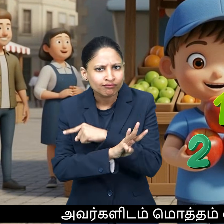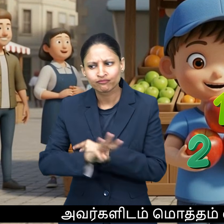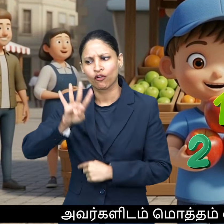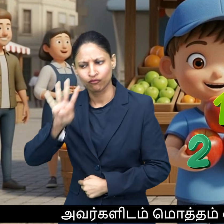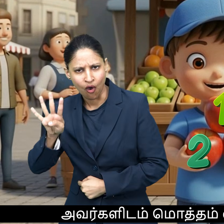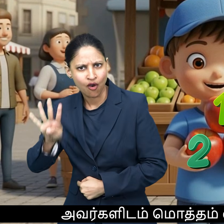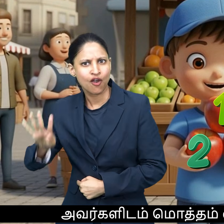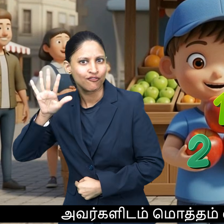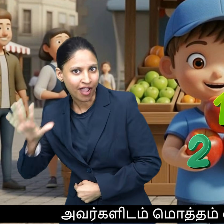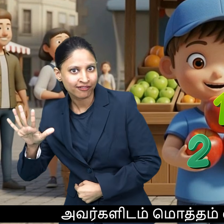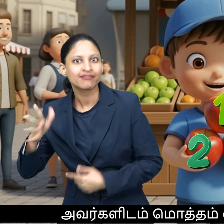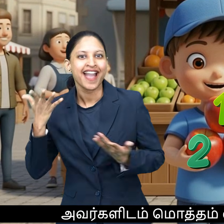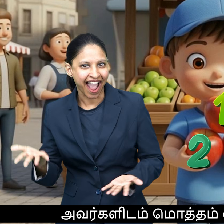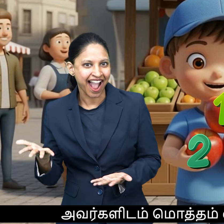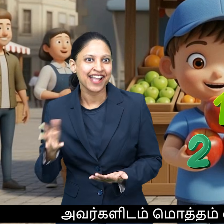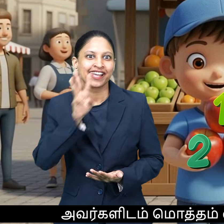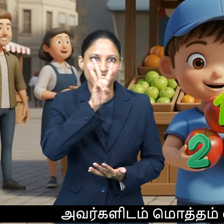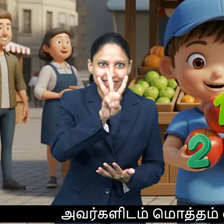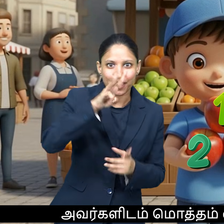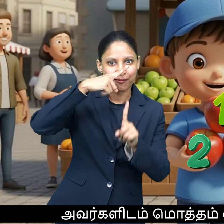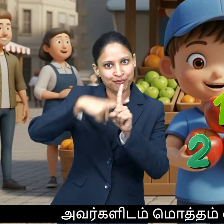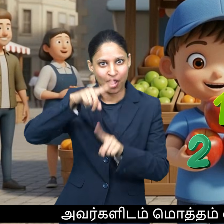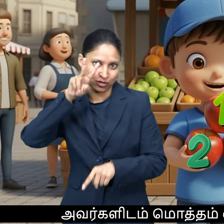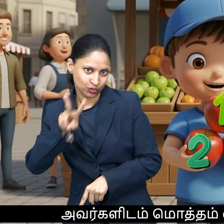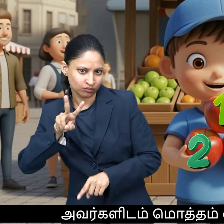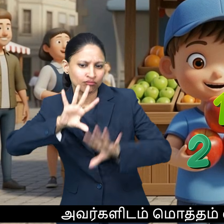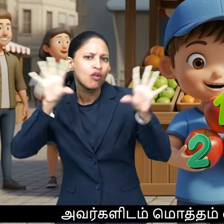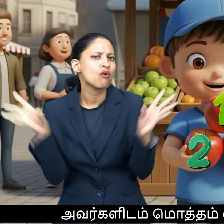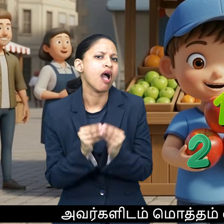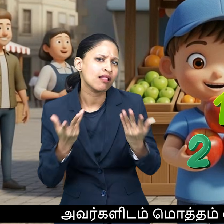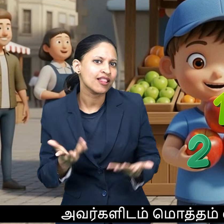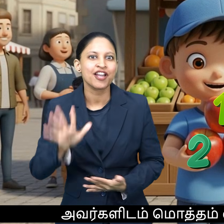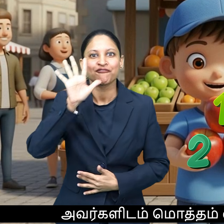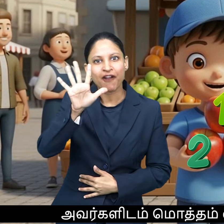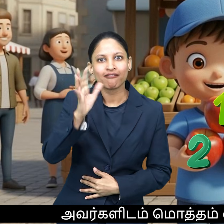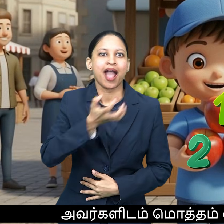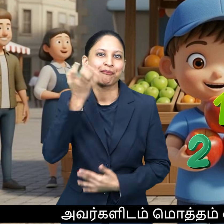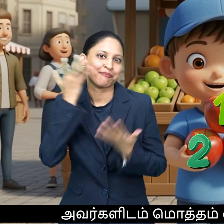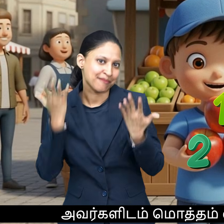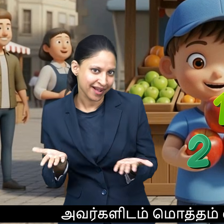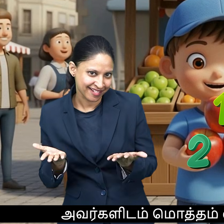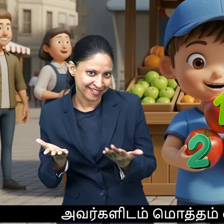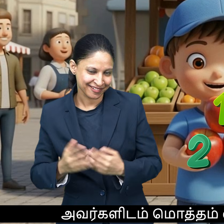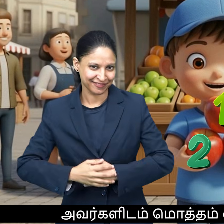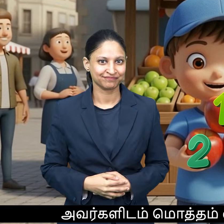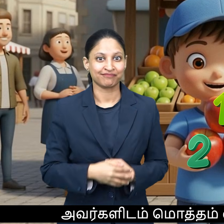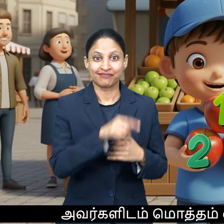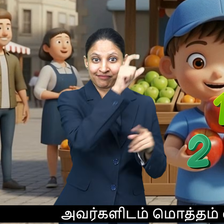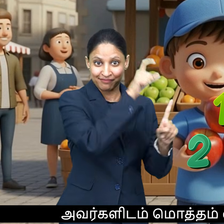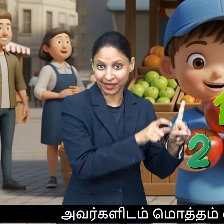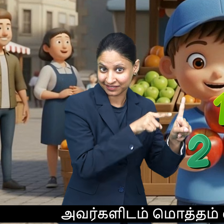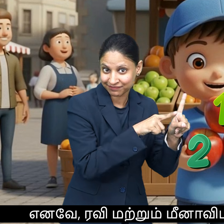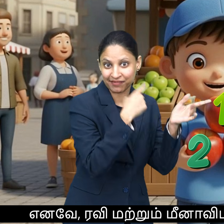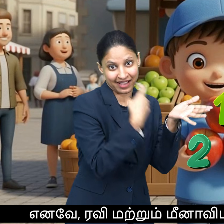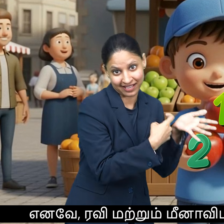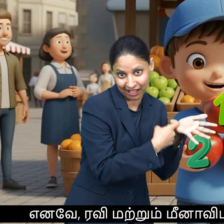3 மற்றும் 4, 5. அதாவது 3 கூட்டல் 2 ஈடு 5